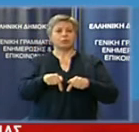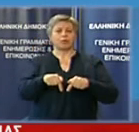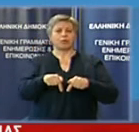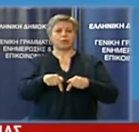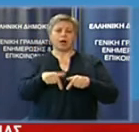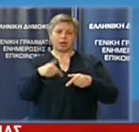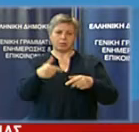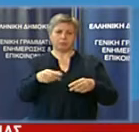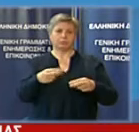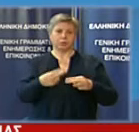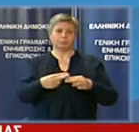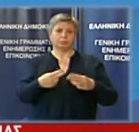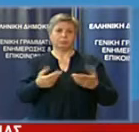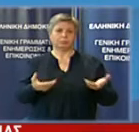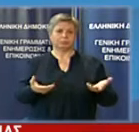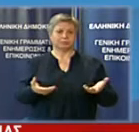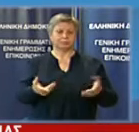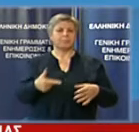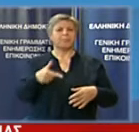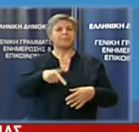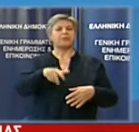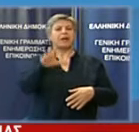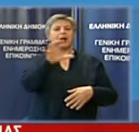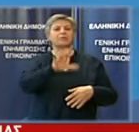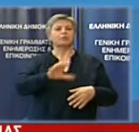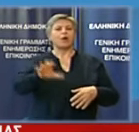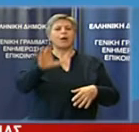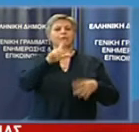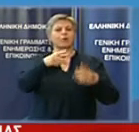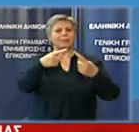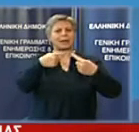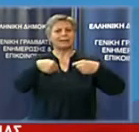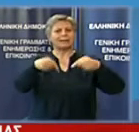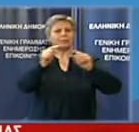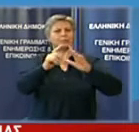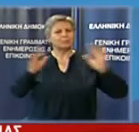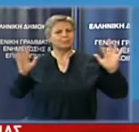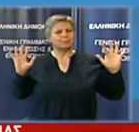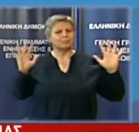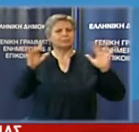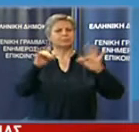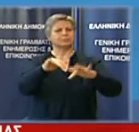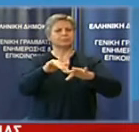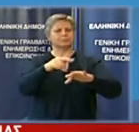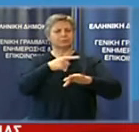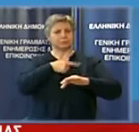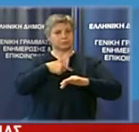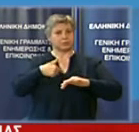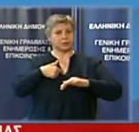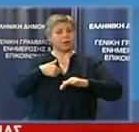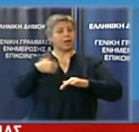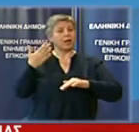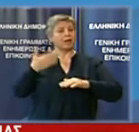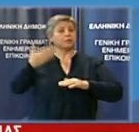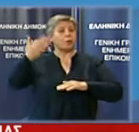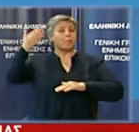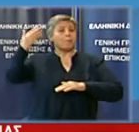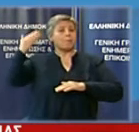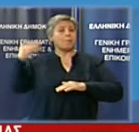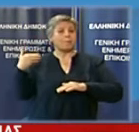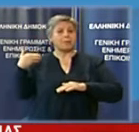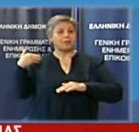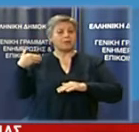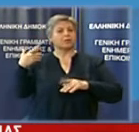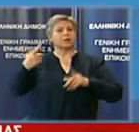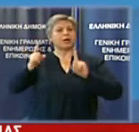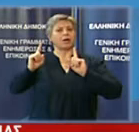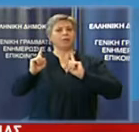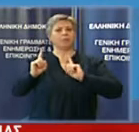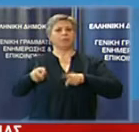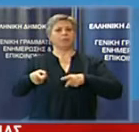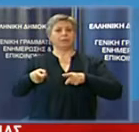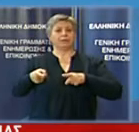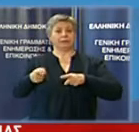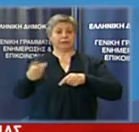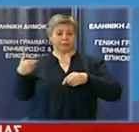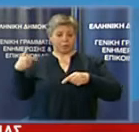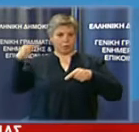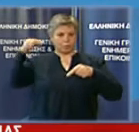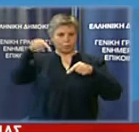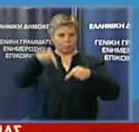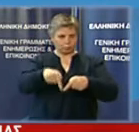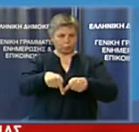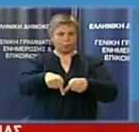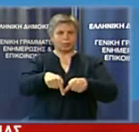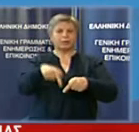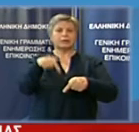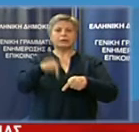Σε αυτό το Eurogroup επίσης έχει αποτυπωθεί από την απόφαση του προηγούμενου Eurogroup ότι θα υπάρξει συζήτηση